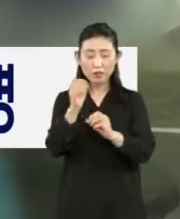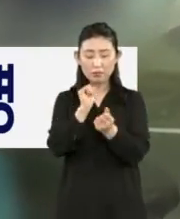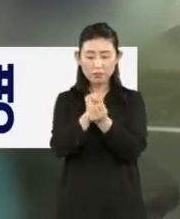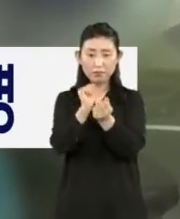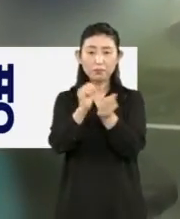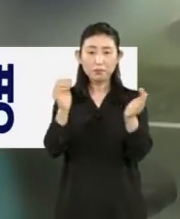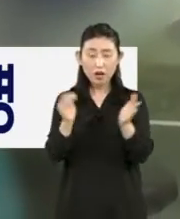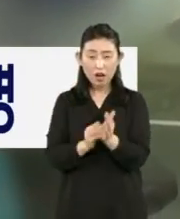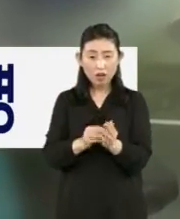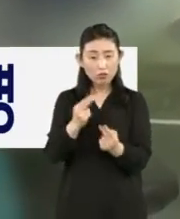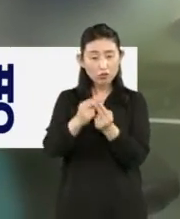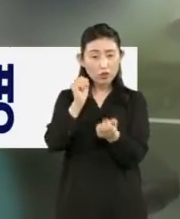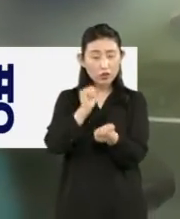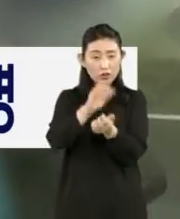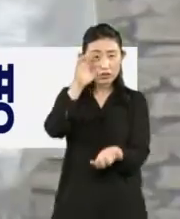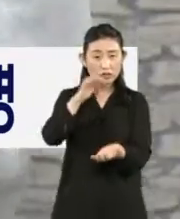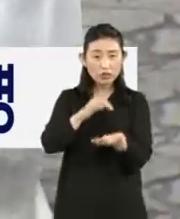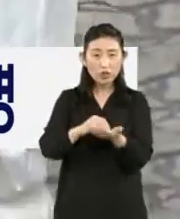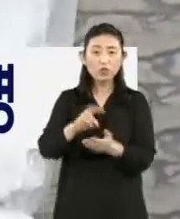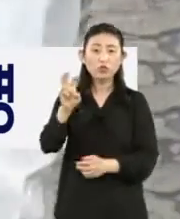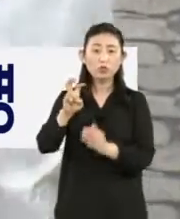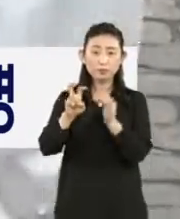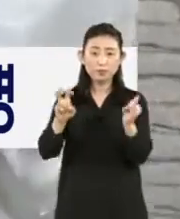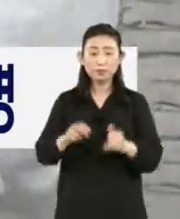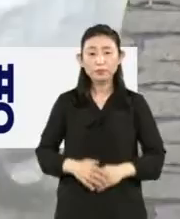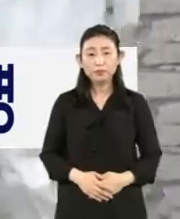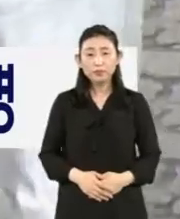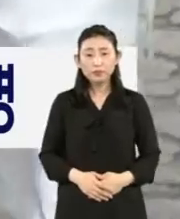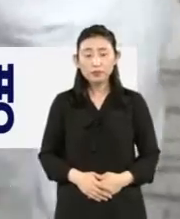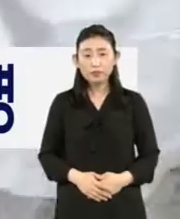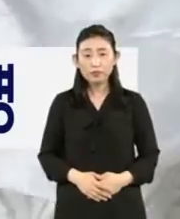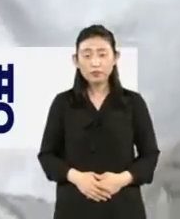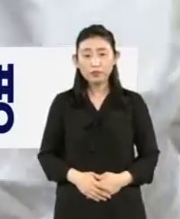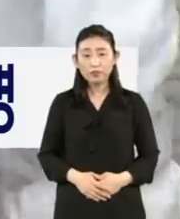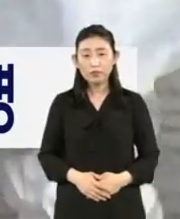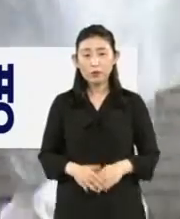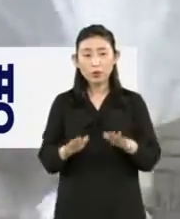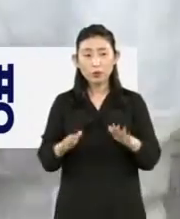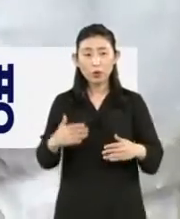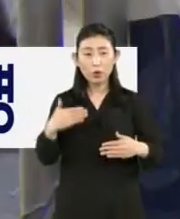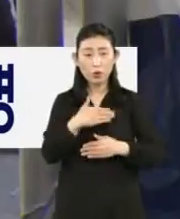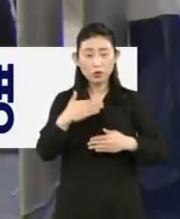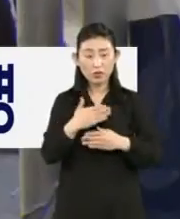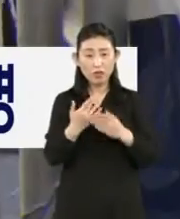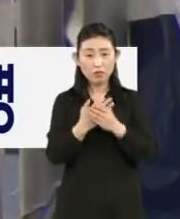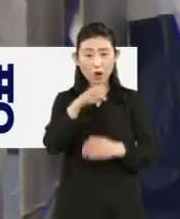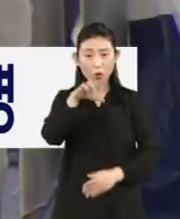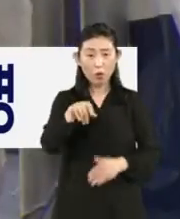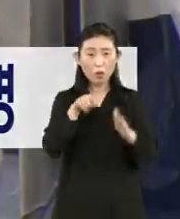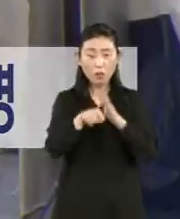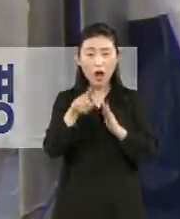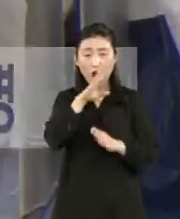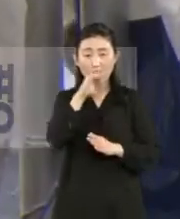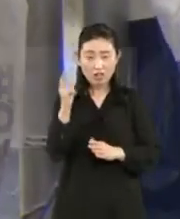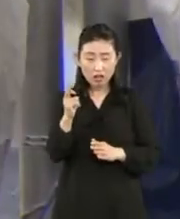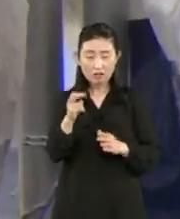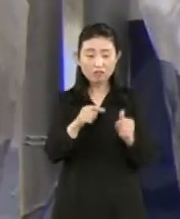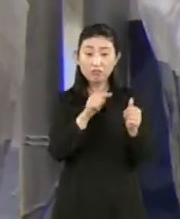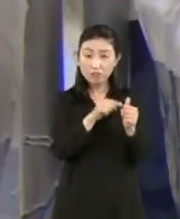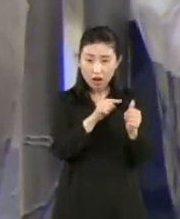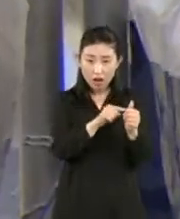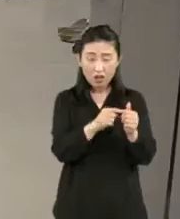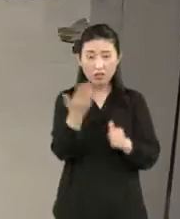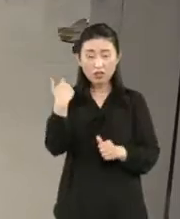나와 현재까지 누적 확진자는 모두 20명입니다. 시 방역당국은 온천탕을 이용한 아산 570번